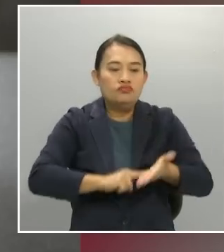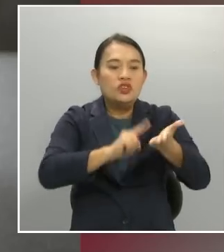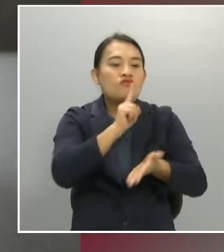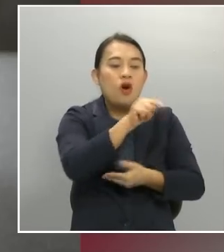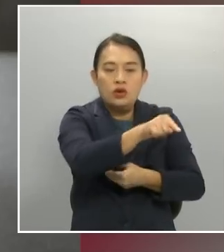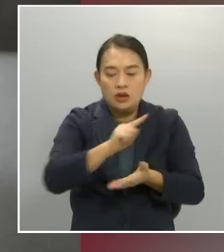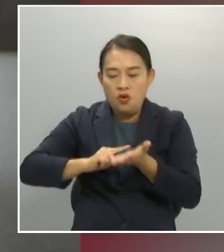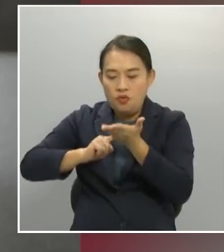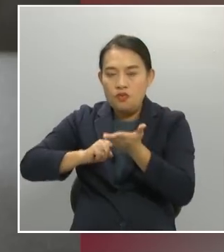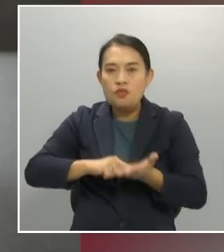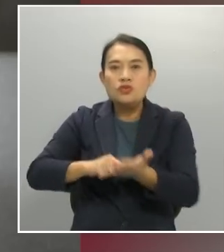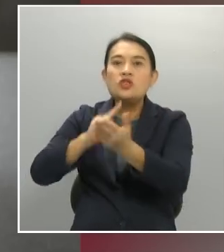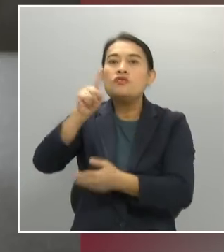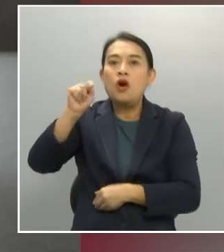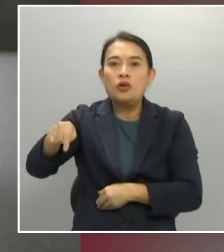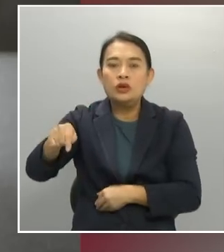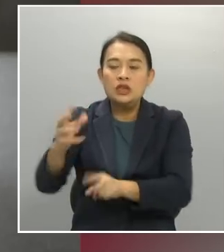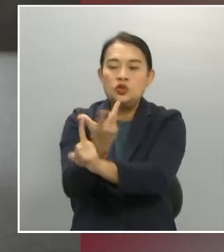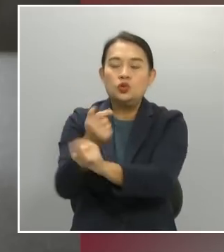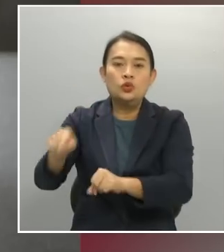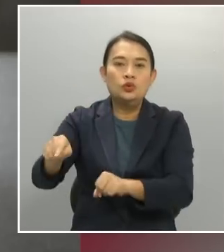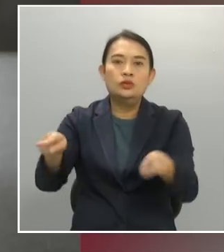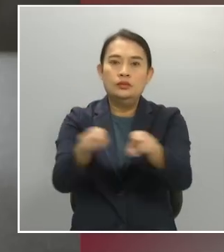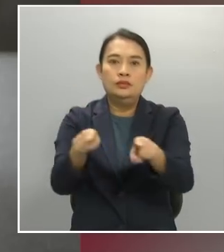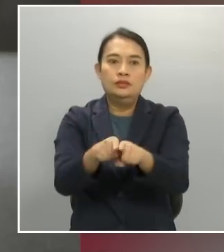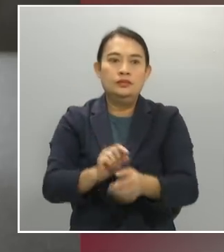อ่อใช่ไหมท่านผู้ชมคิดเหมือนผมใช่ไหม